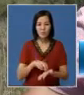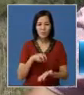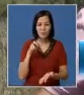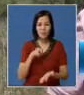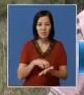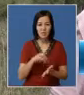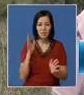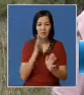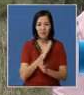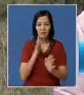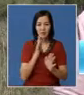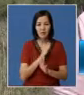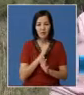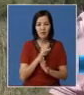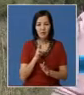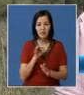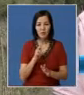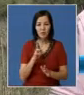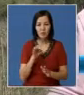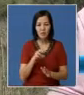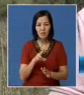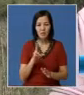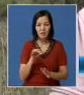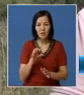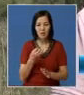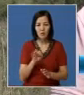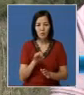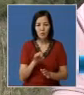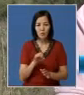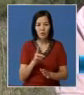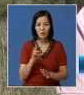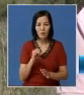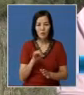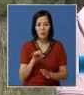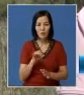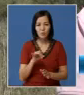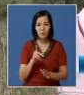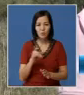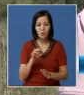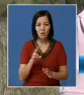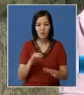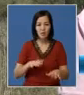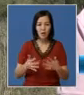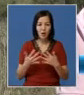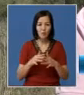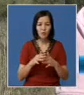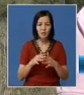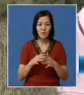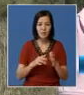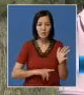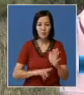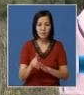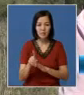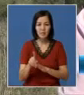орта табиғи ортасы осы Көктал, Қарой, Жетелі, Құйған ауылдық округтерінің аумағынан шығатын негізінен.